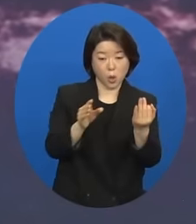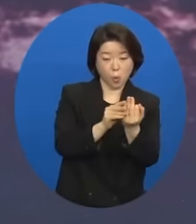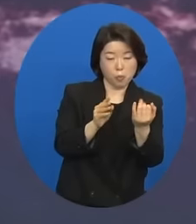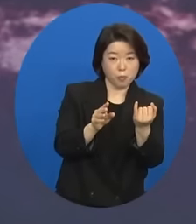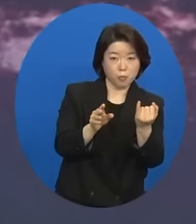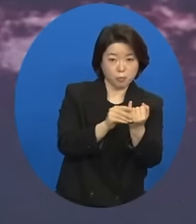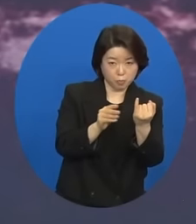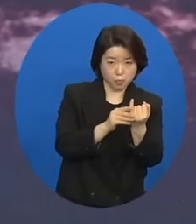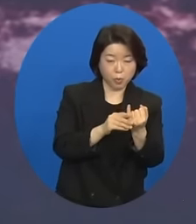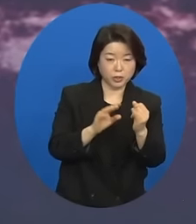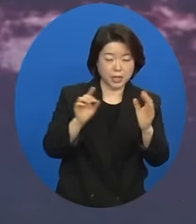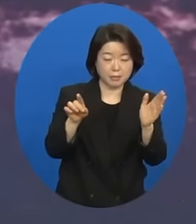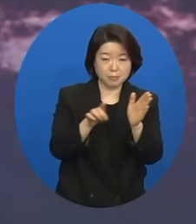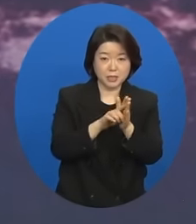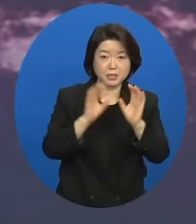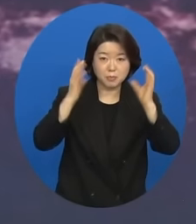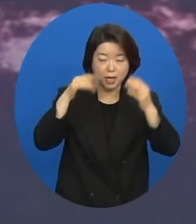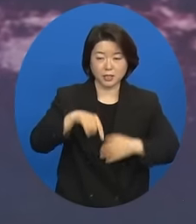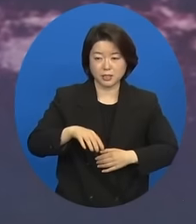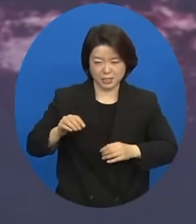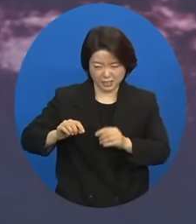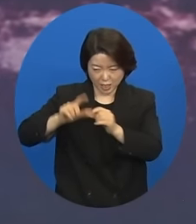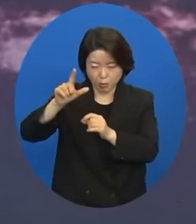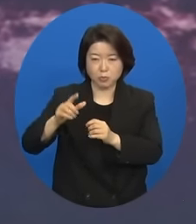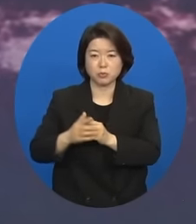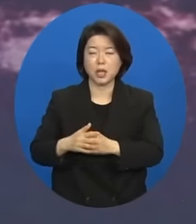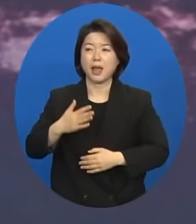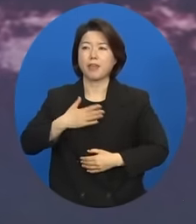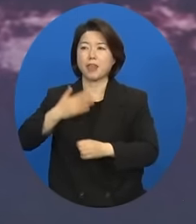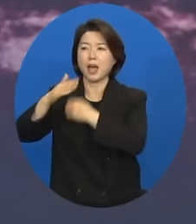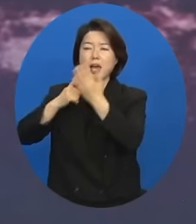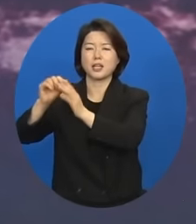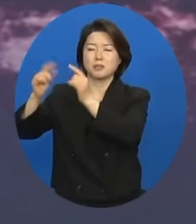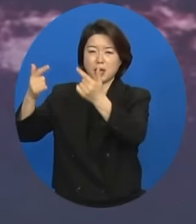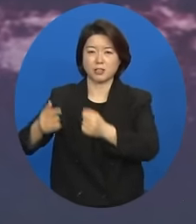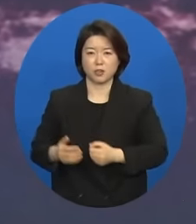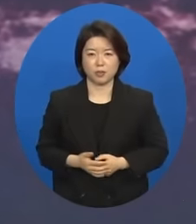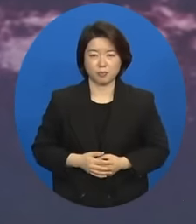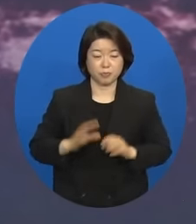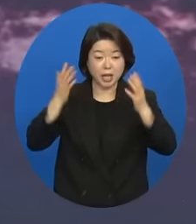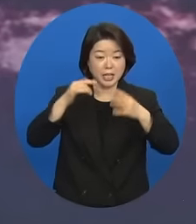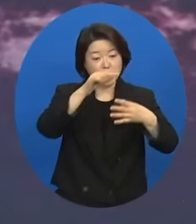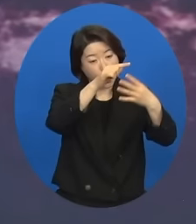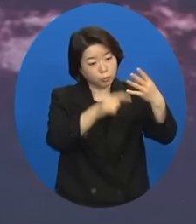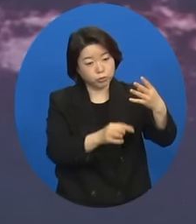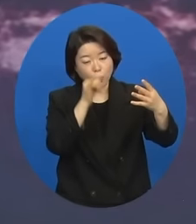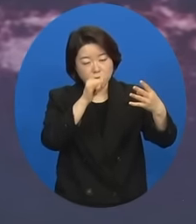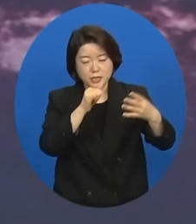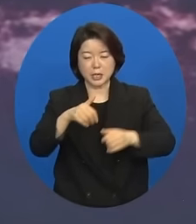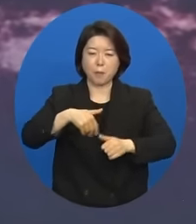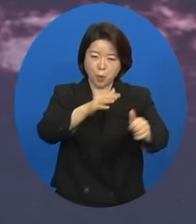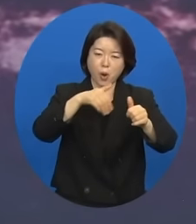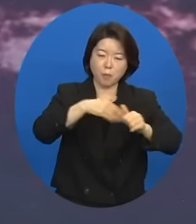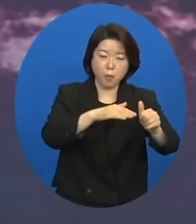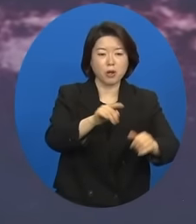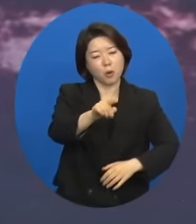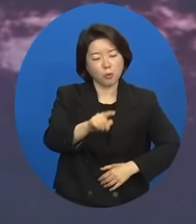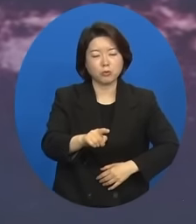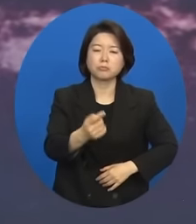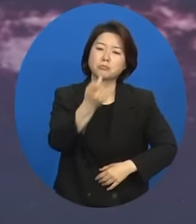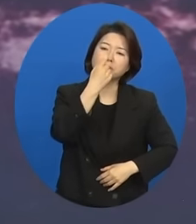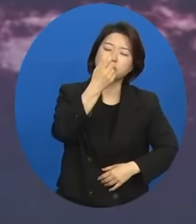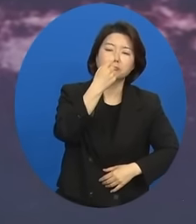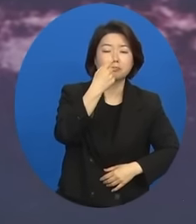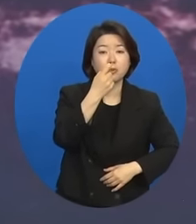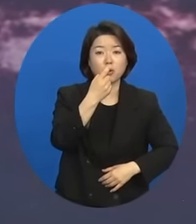그렇죠 나의 하나님이 아니에요 여러분 뭐 이게 물론 이제 아이들이 프로그램이 있으니까 가죠 뭐 가라고 하니까 갑니다 정말 하나님